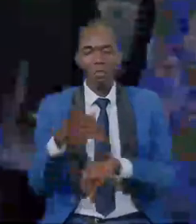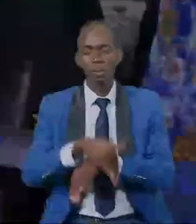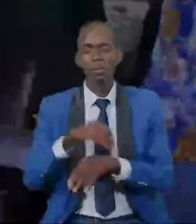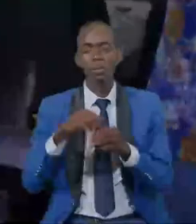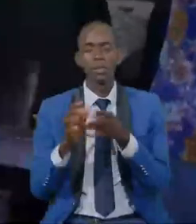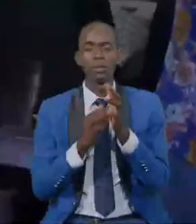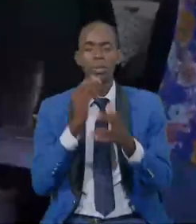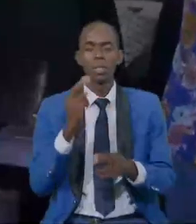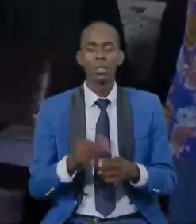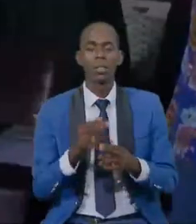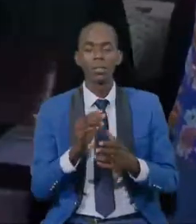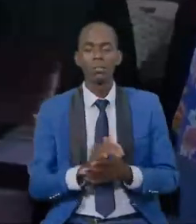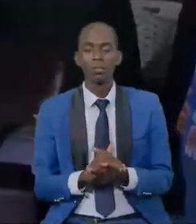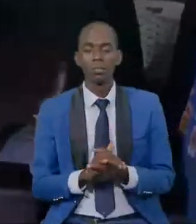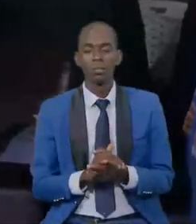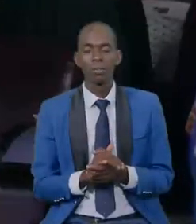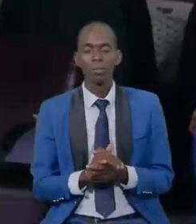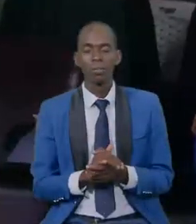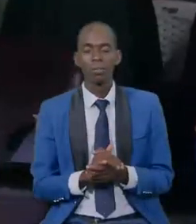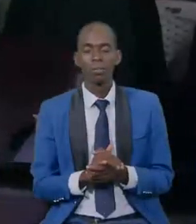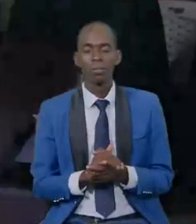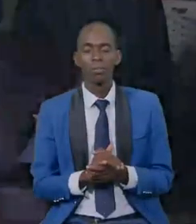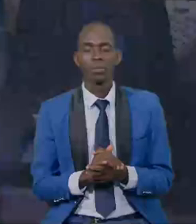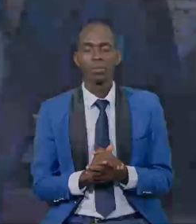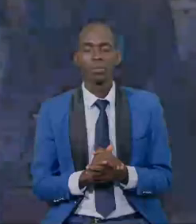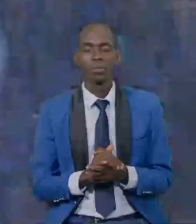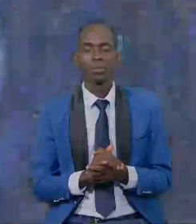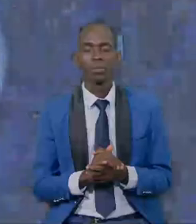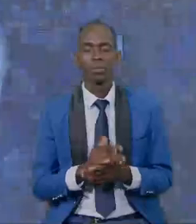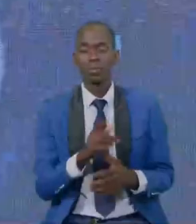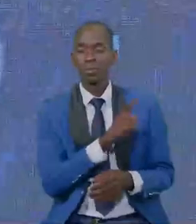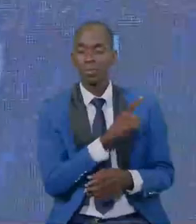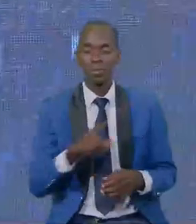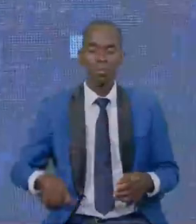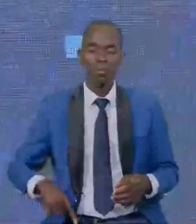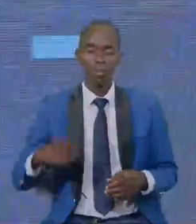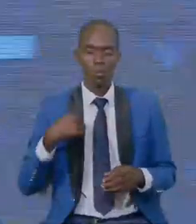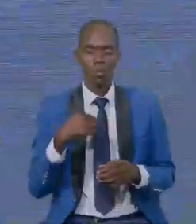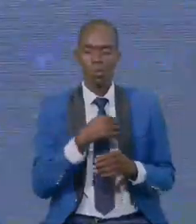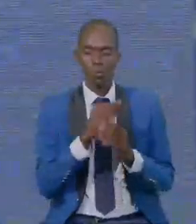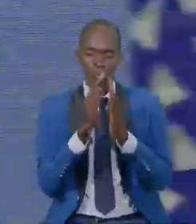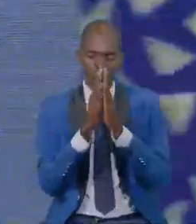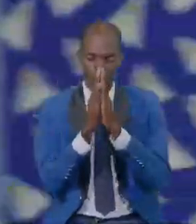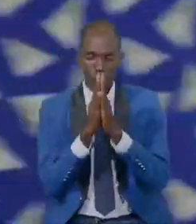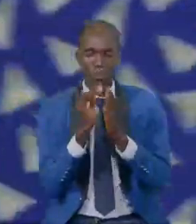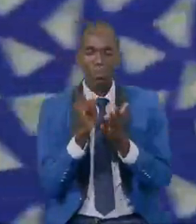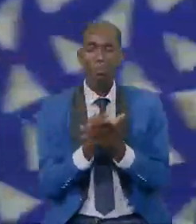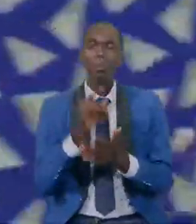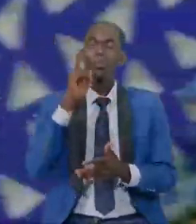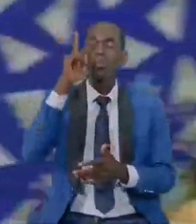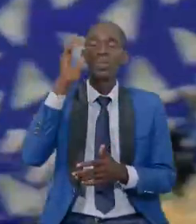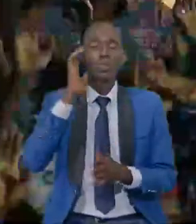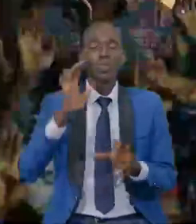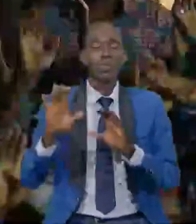Visite tout le monde ici ce soir au nom de Jésus-Christ. Seigneur, nous prions